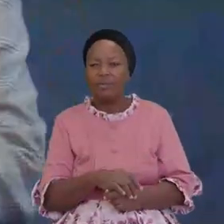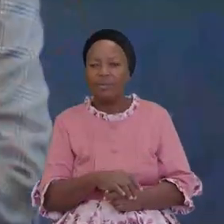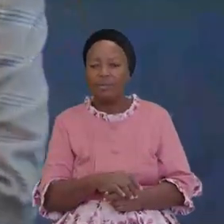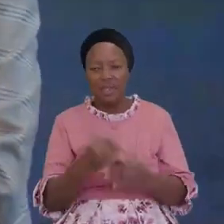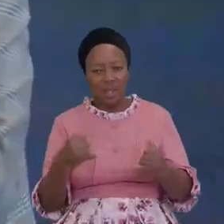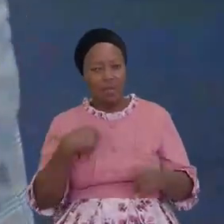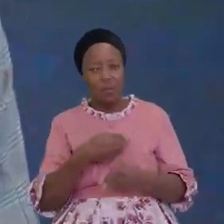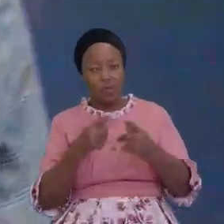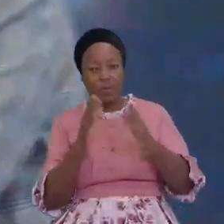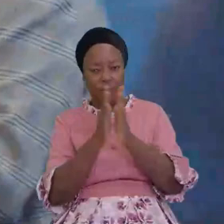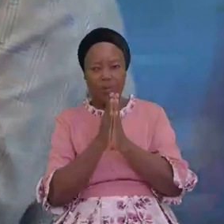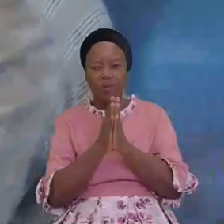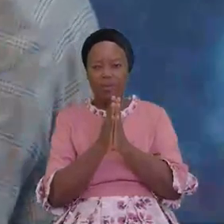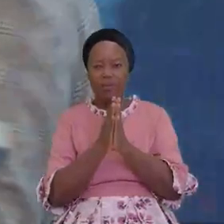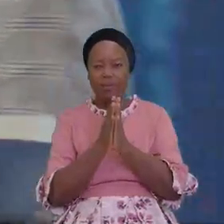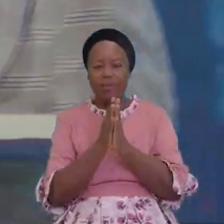je te sauverai.